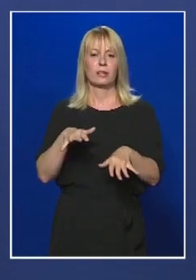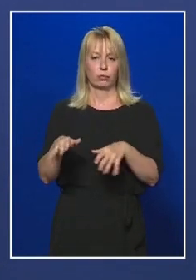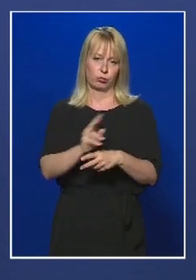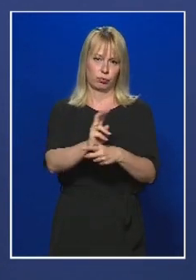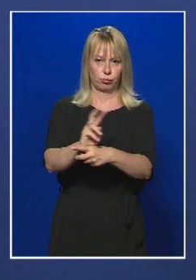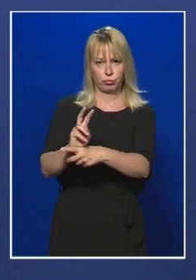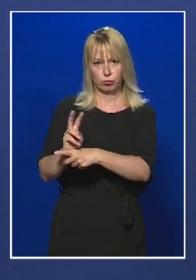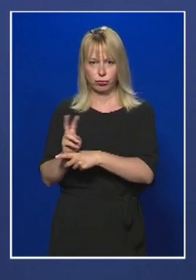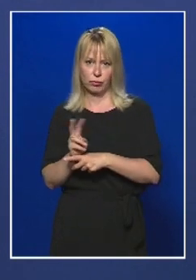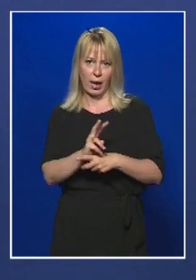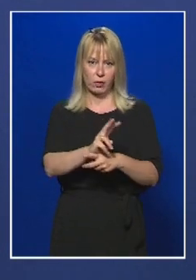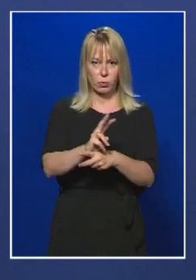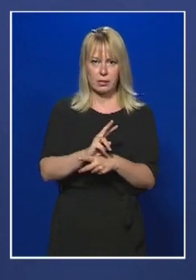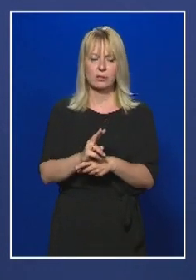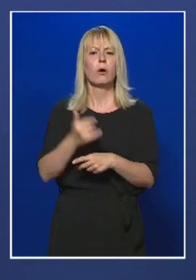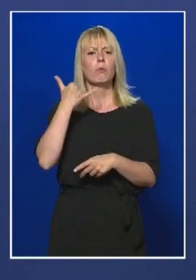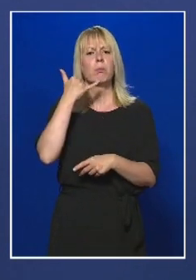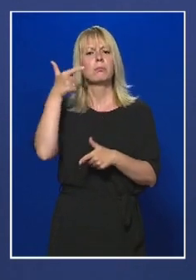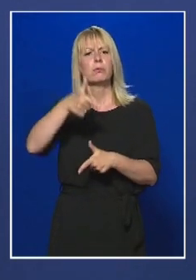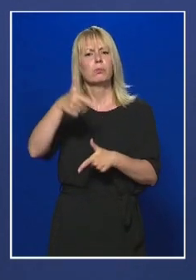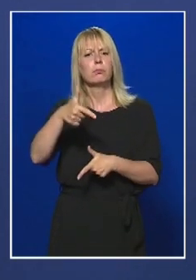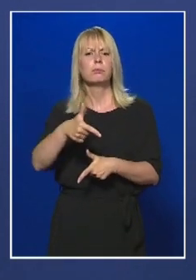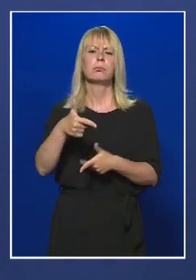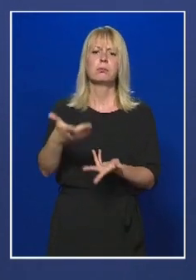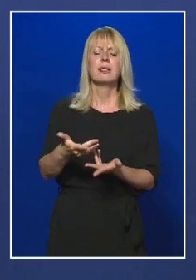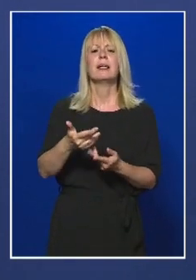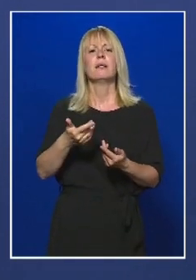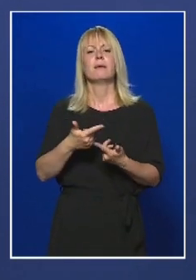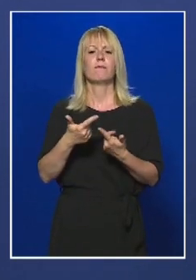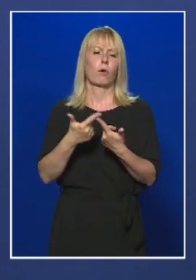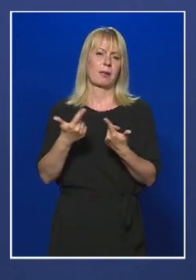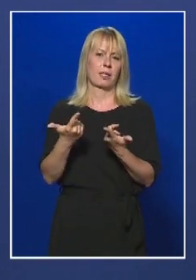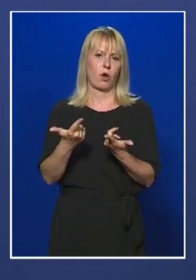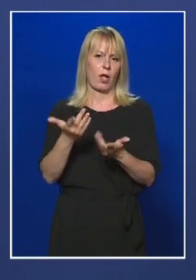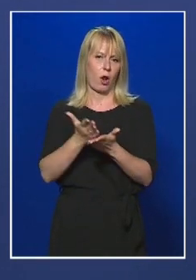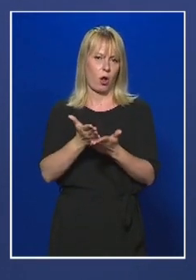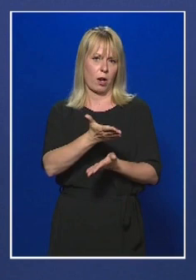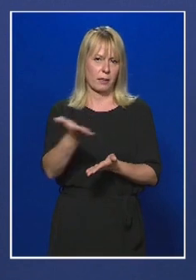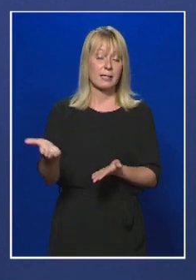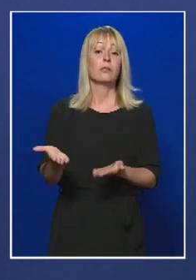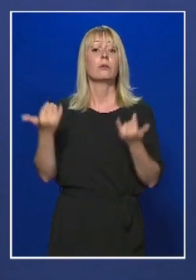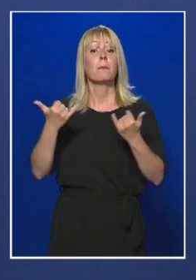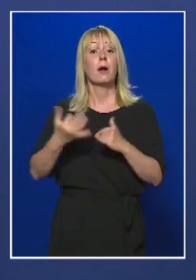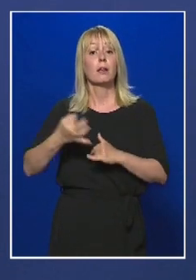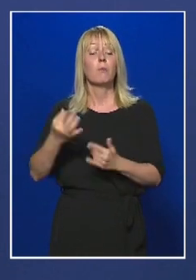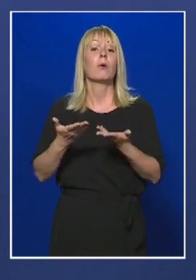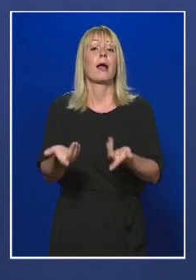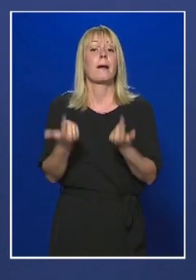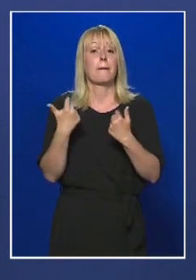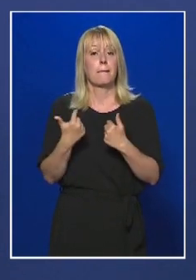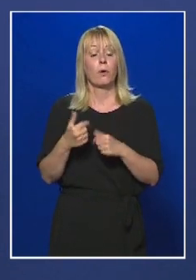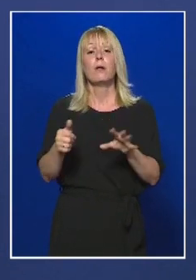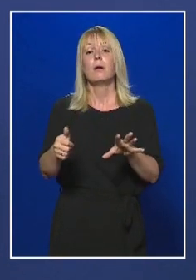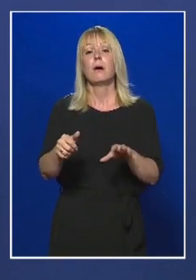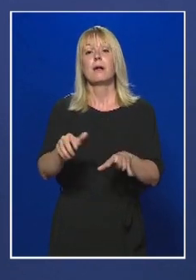mobiltelefonra tölthető és telepíthető informatikai alkalmazásra regisztráltak száma, így a mai napon az aktív felhasználó köre